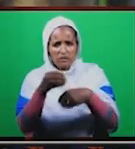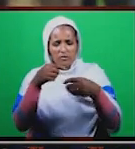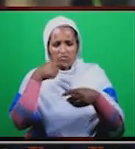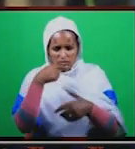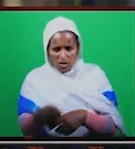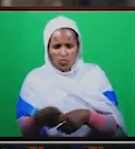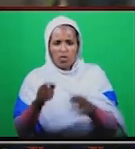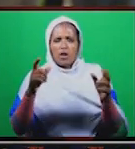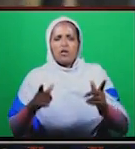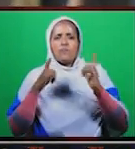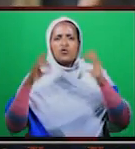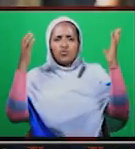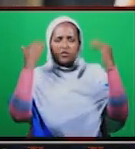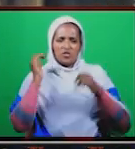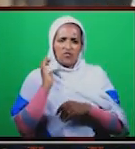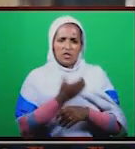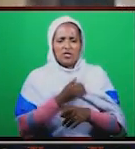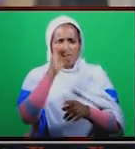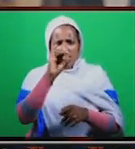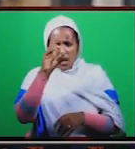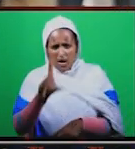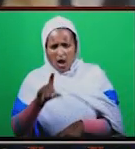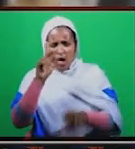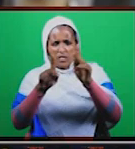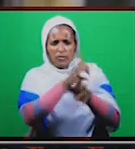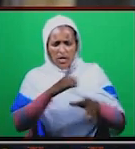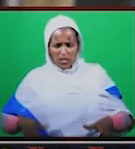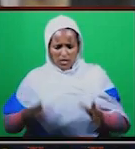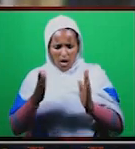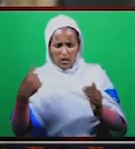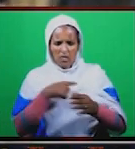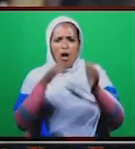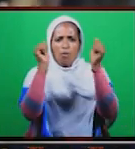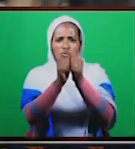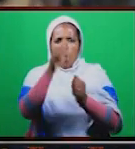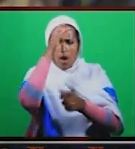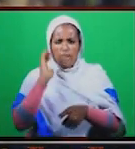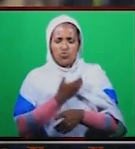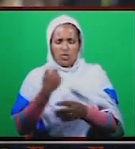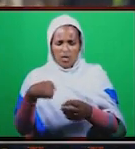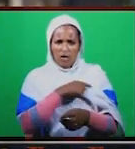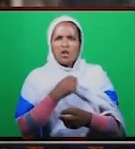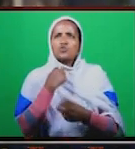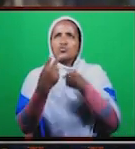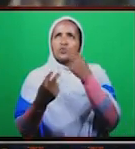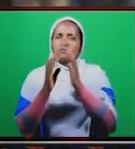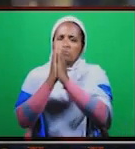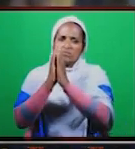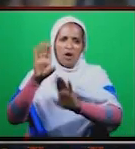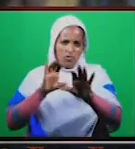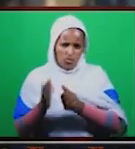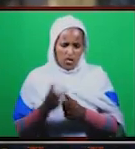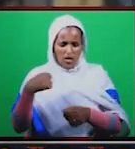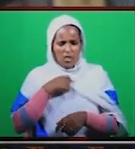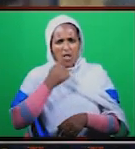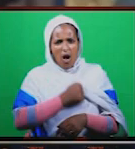መጽናናትን ሲያጽናኑን ቃለ እግዚአብሔርን ሲመክሩ የመኖር ተስፋችን በእውነት ለካ ህዝበ ክርስቲያኑ ከኛ ጋር ነው።